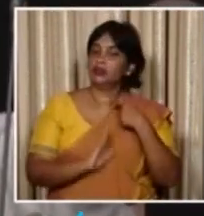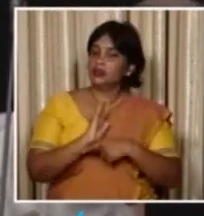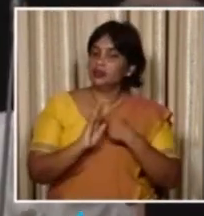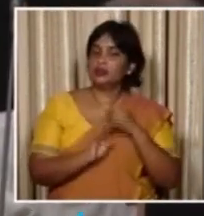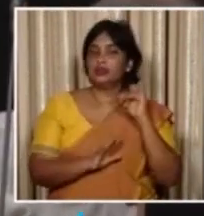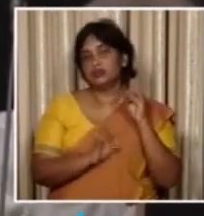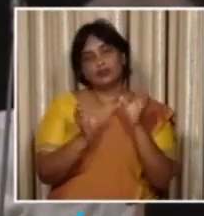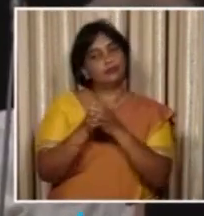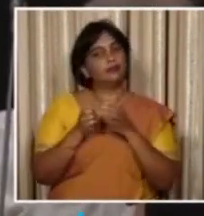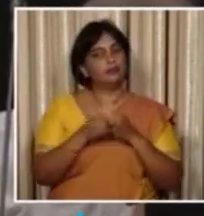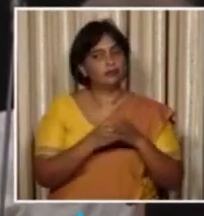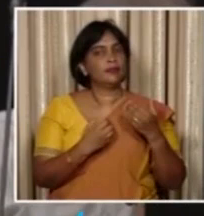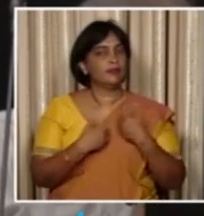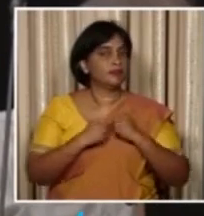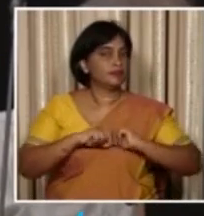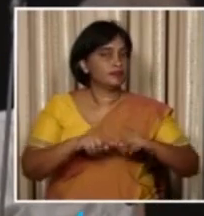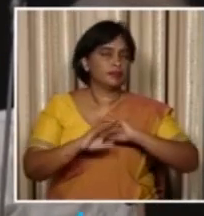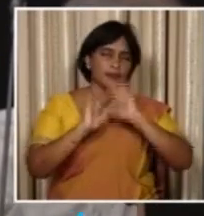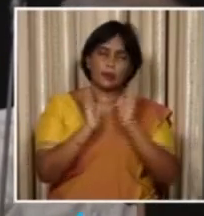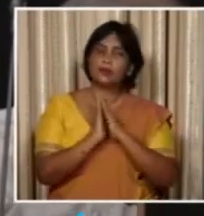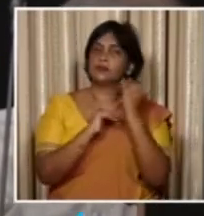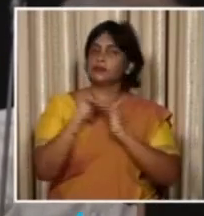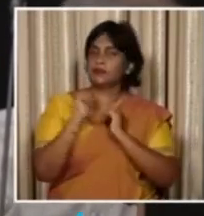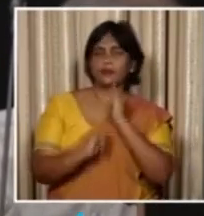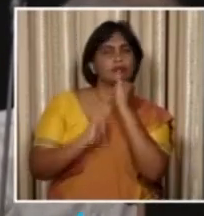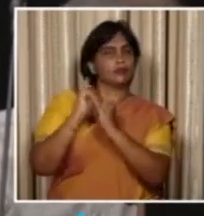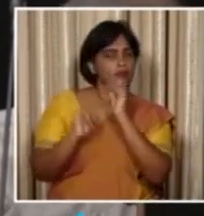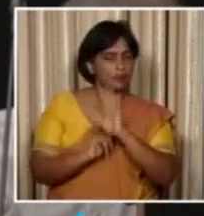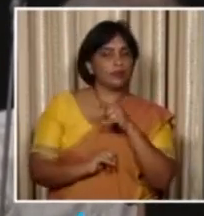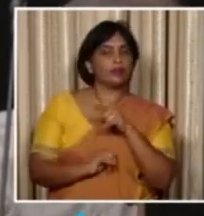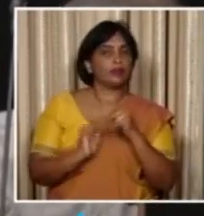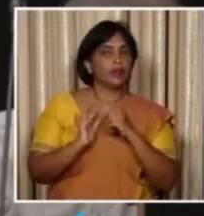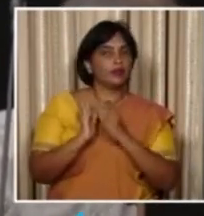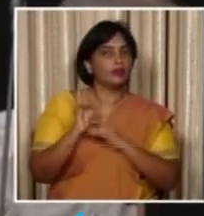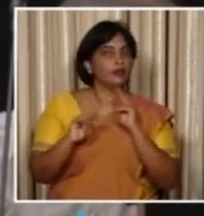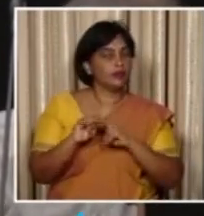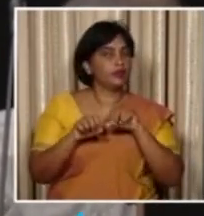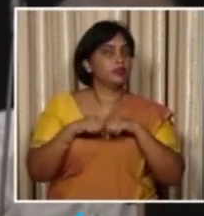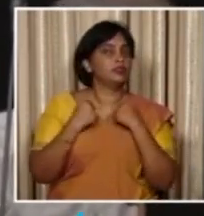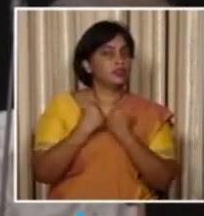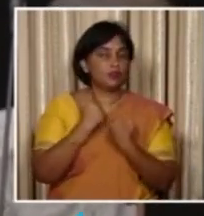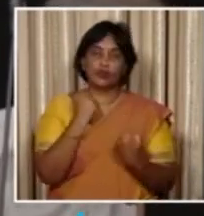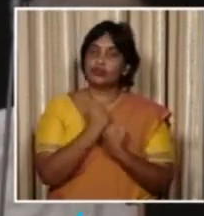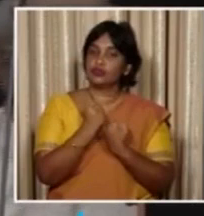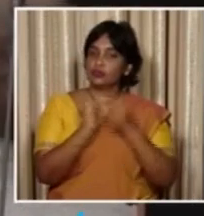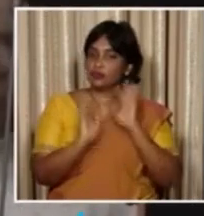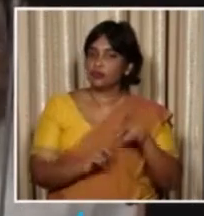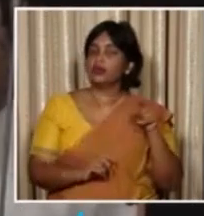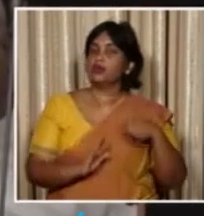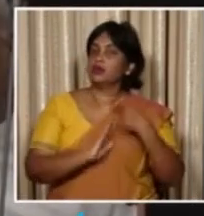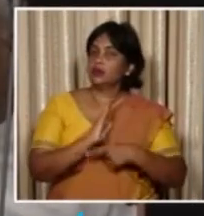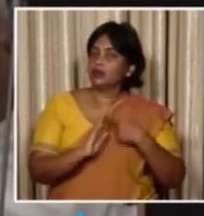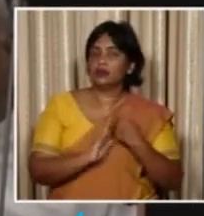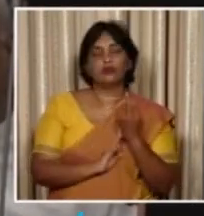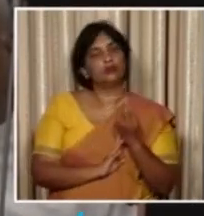ಸಮಾರ ಕಂಡಾಯಂ ಅಪಗಣ ಹೆಮ ಪಿಯವರಾತ್ಮ ವಿವೇಚನೆ ಕಲ ಐಎಂಎ ಸಂವಿಧಾನೆ ಸಹಾಯ ಗನೀಮ ಸಿಟ ರಟೆ